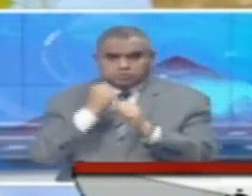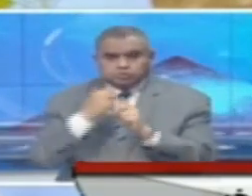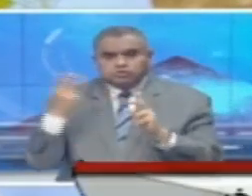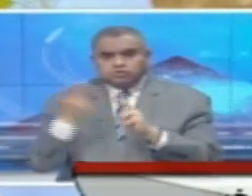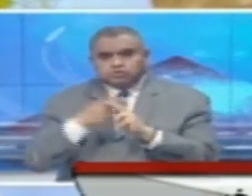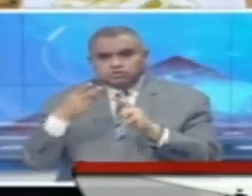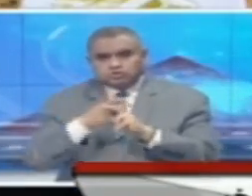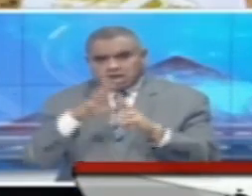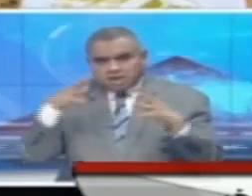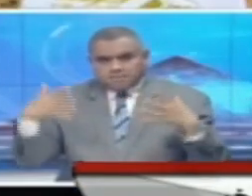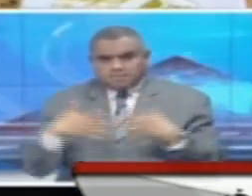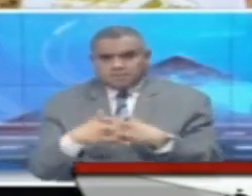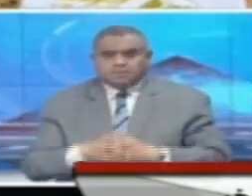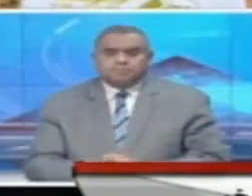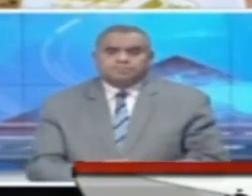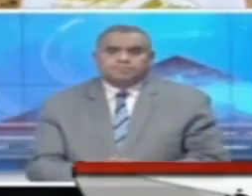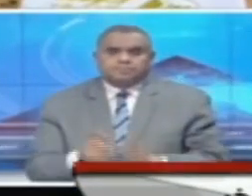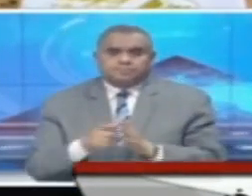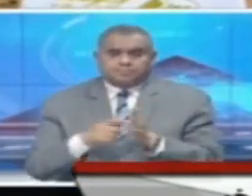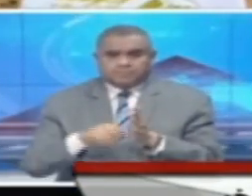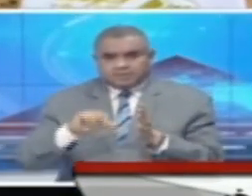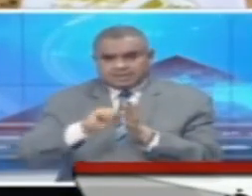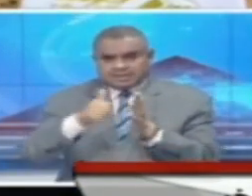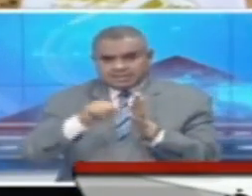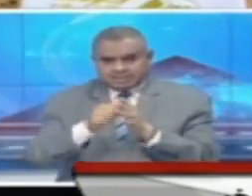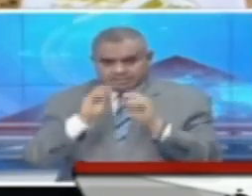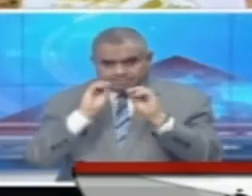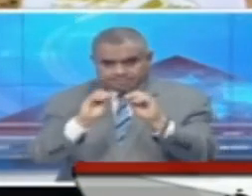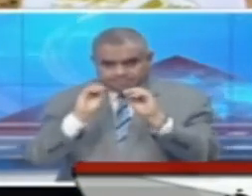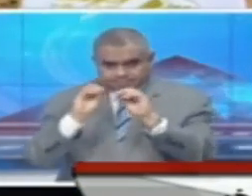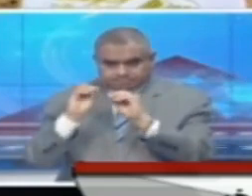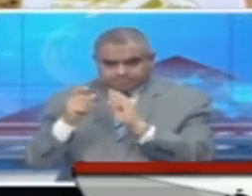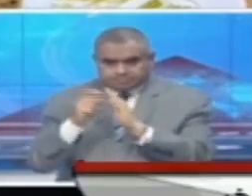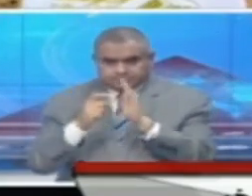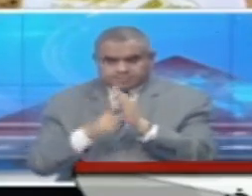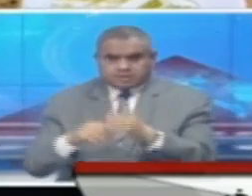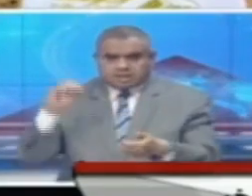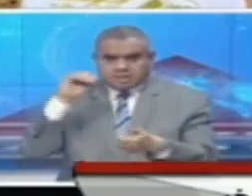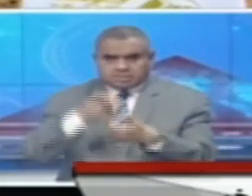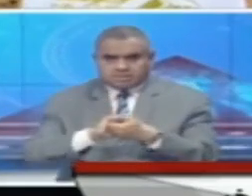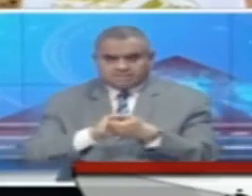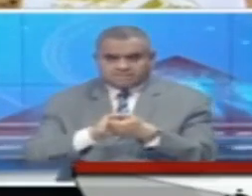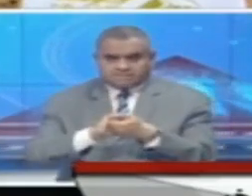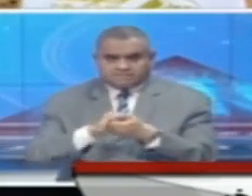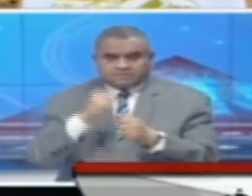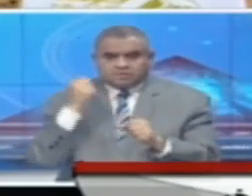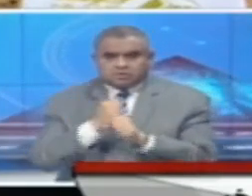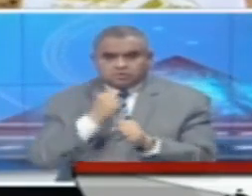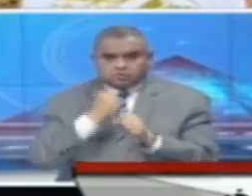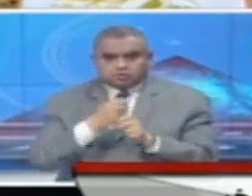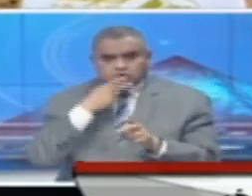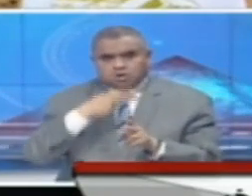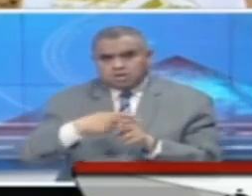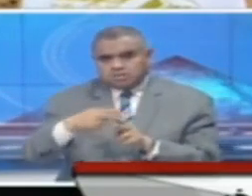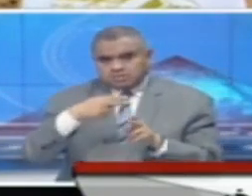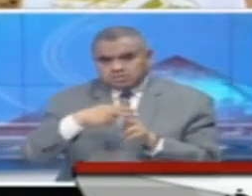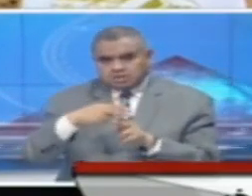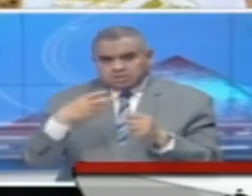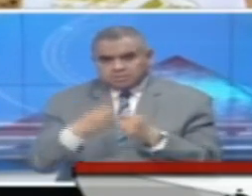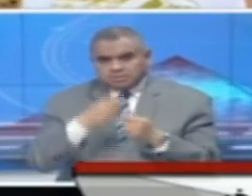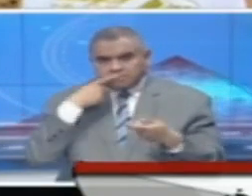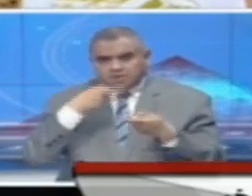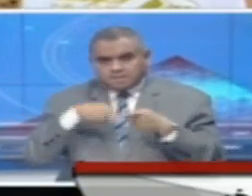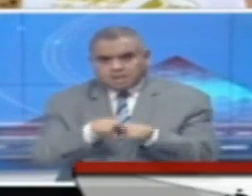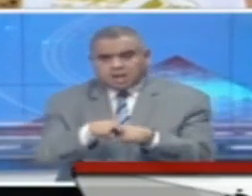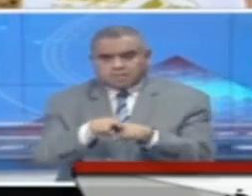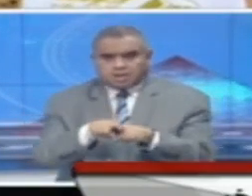الكريم. وأجدد من جانبي العهد معكم على الاستمرار كتفا